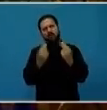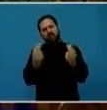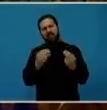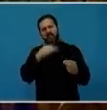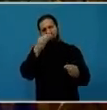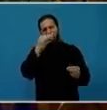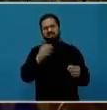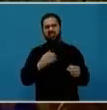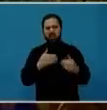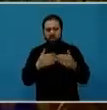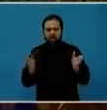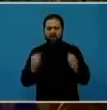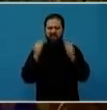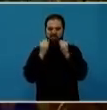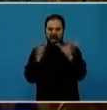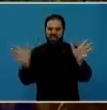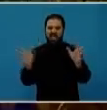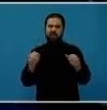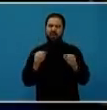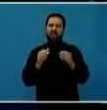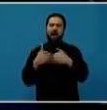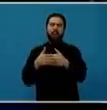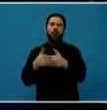să blesteme pe celălalt pentru